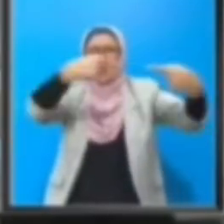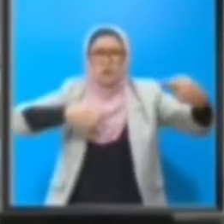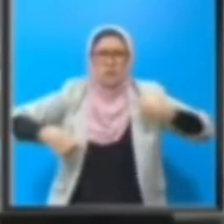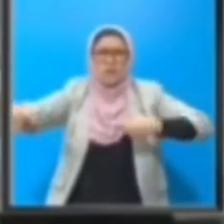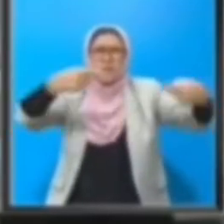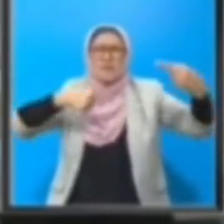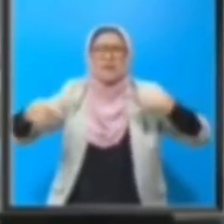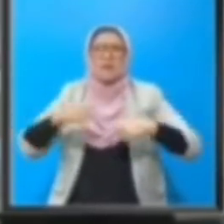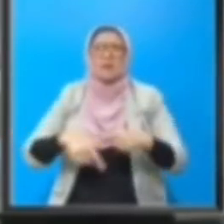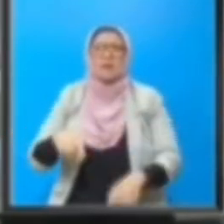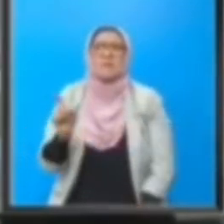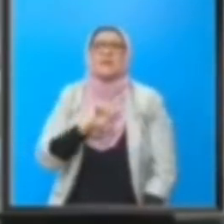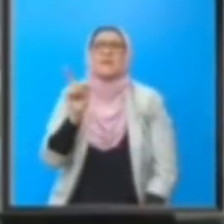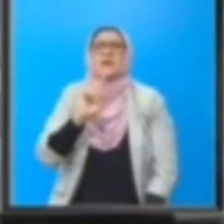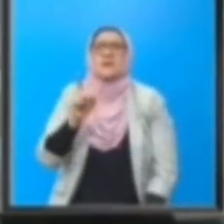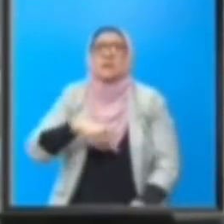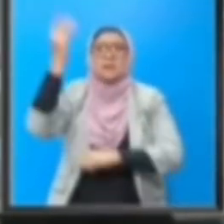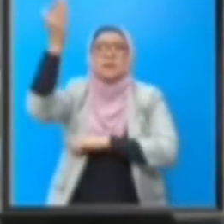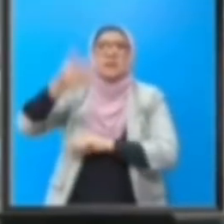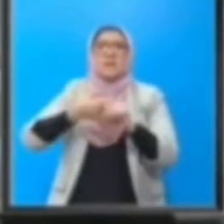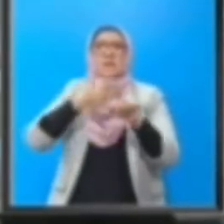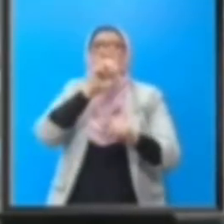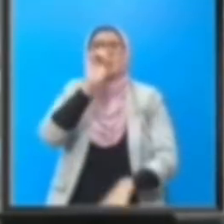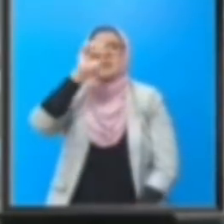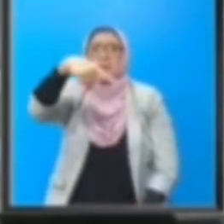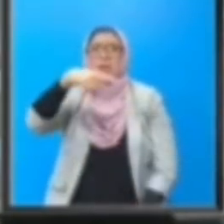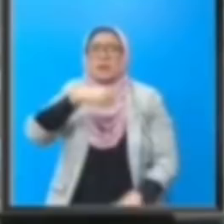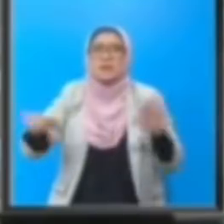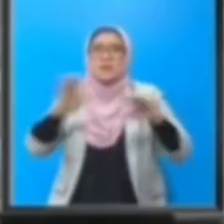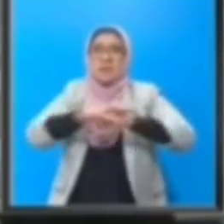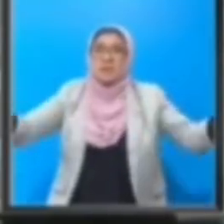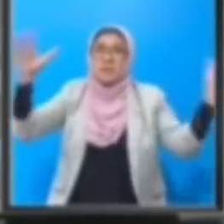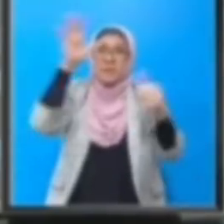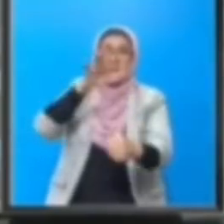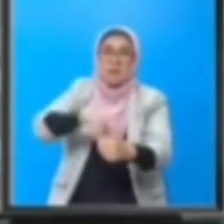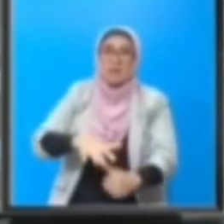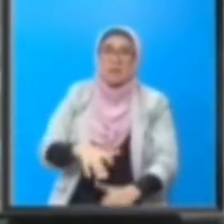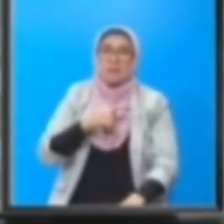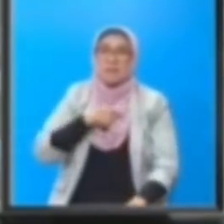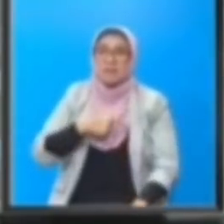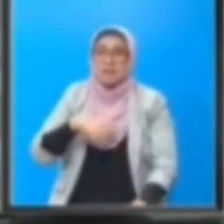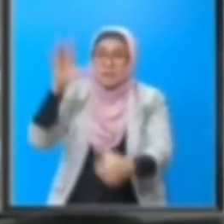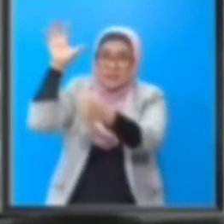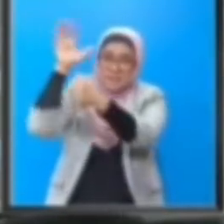was the speaker from DAP? Jangan menghina. Jangan menghina. Balik.